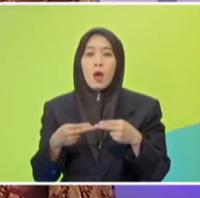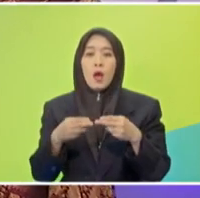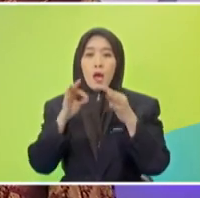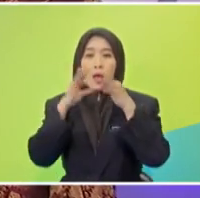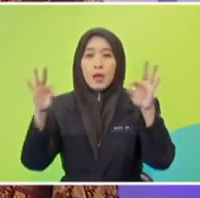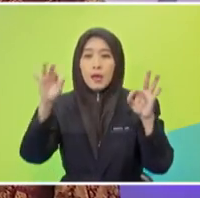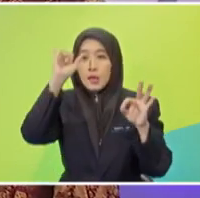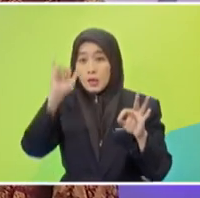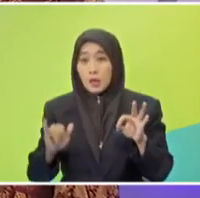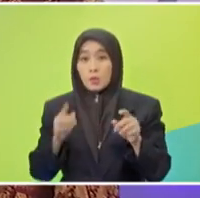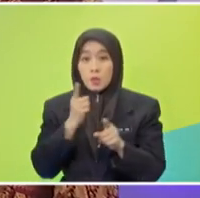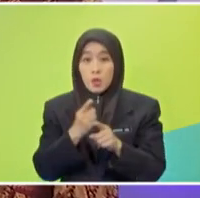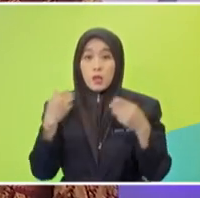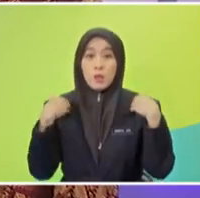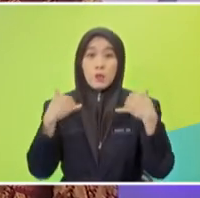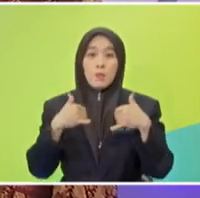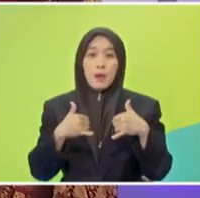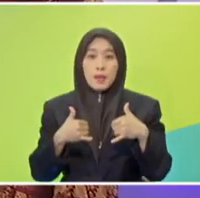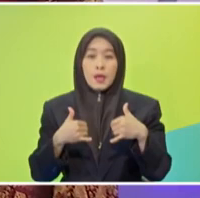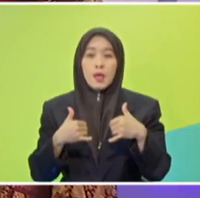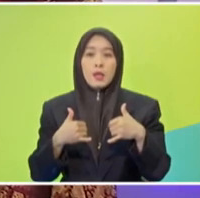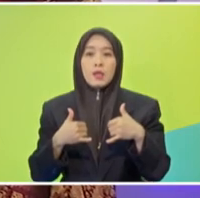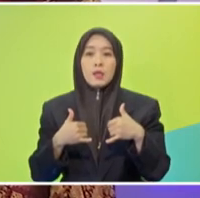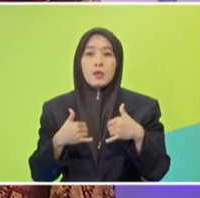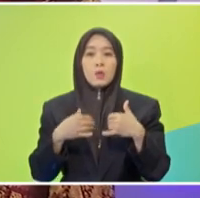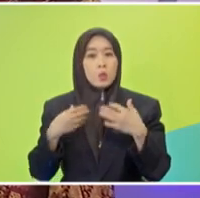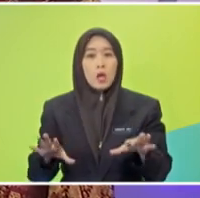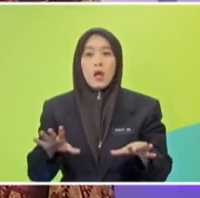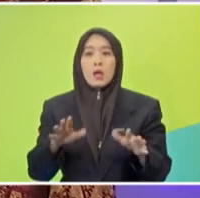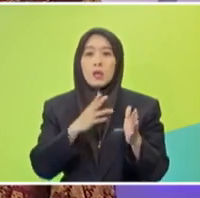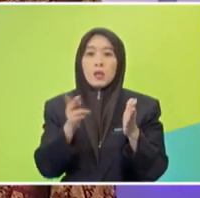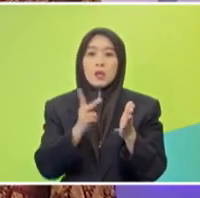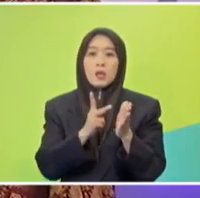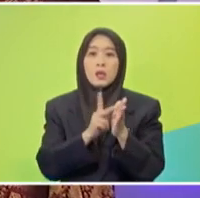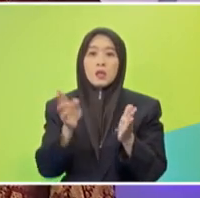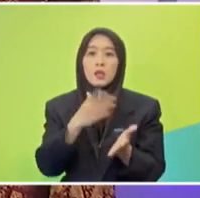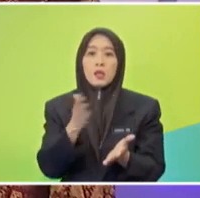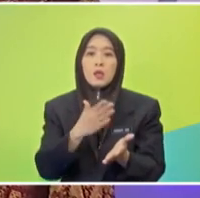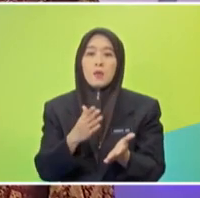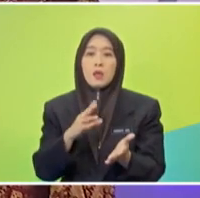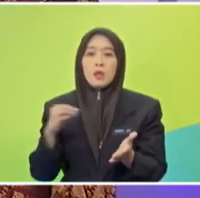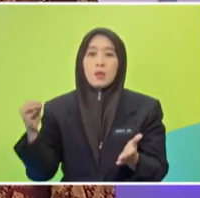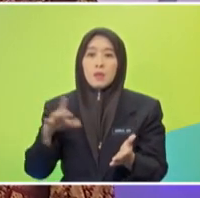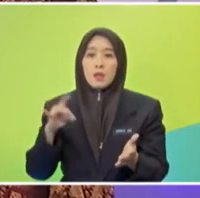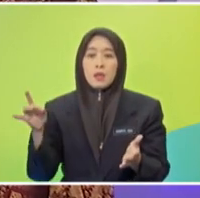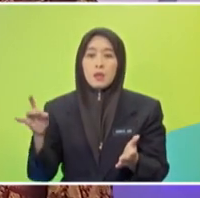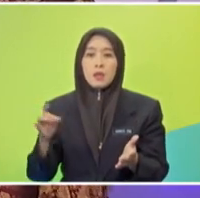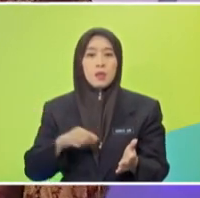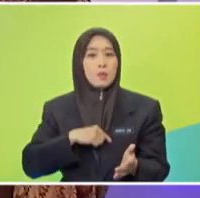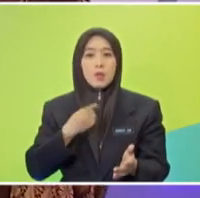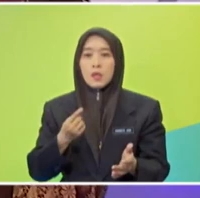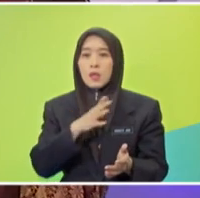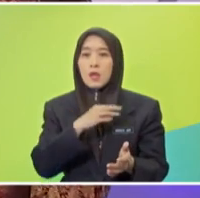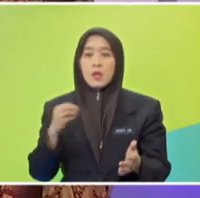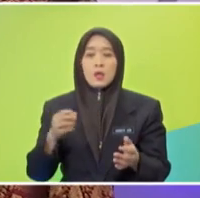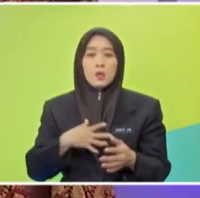tempat tadi kita main permainan ke kipas dan pilih mereka semua sangat gembira dan berseruno dengan pemain itu tadi